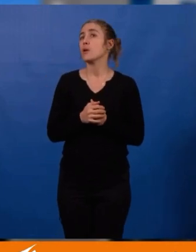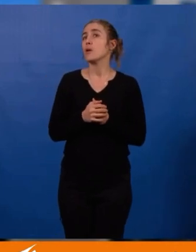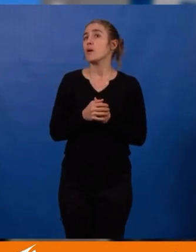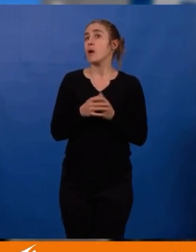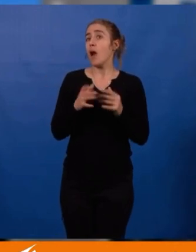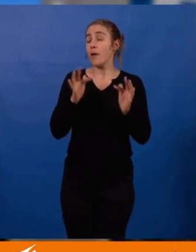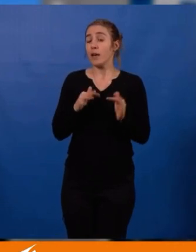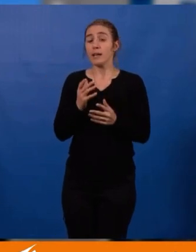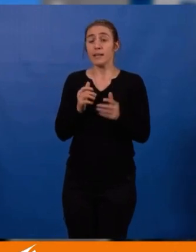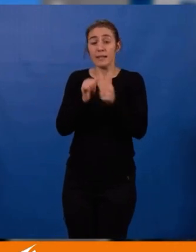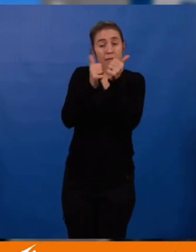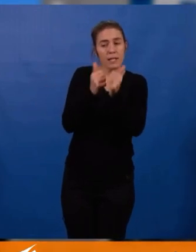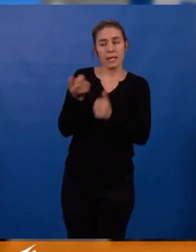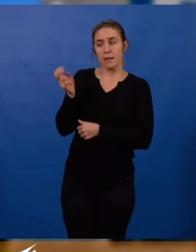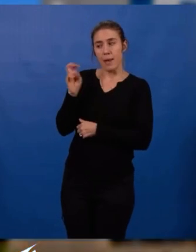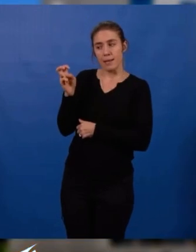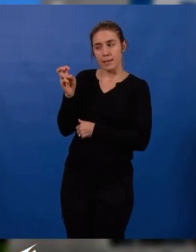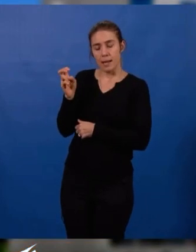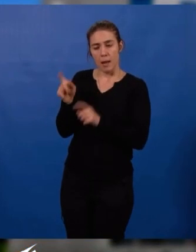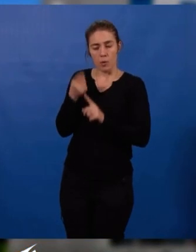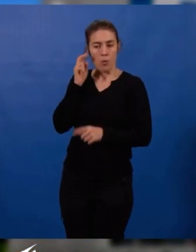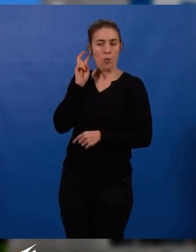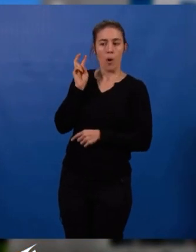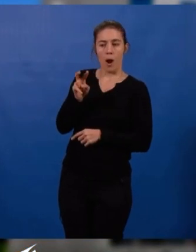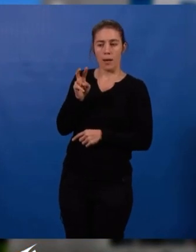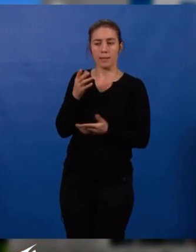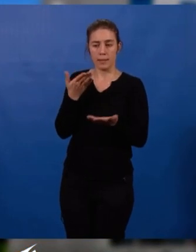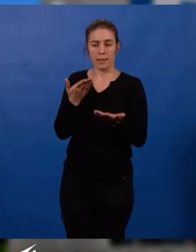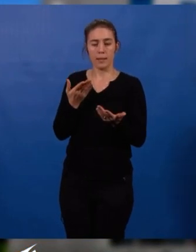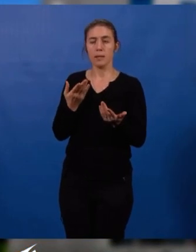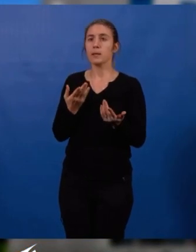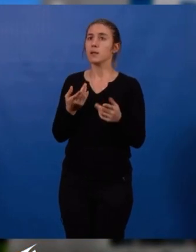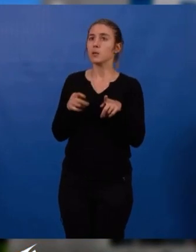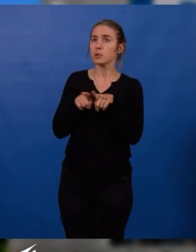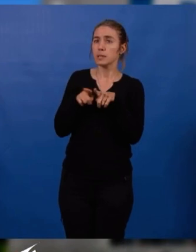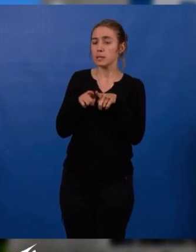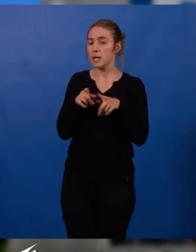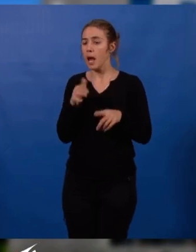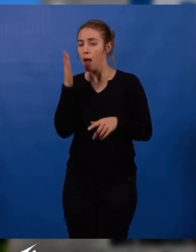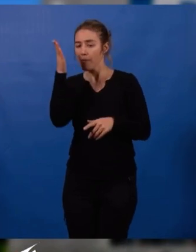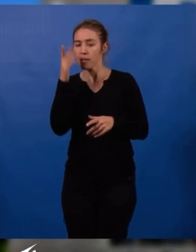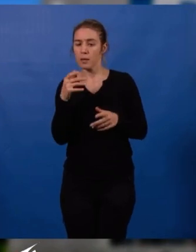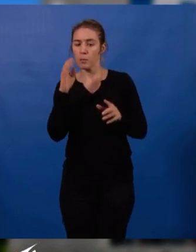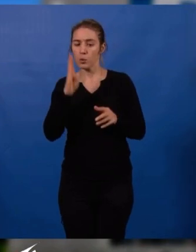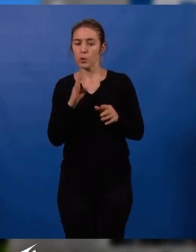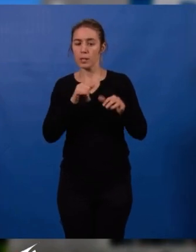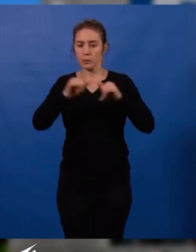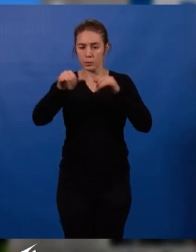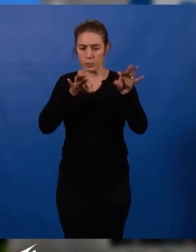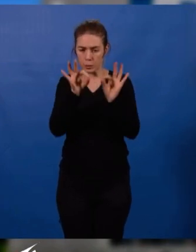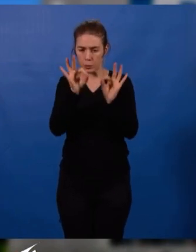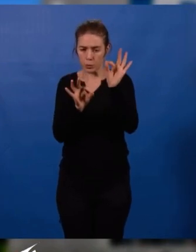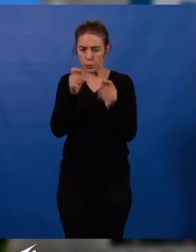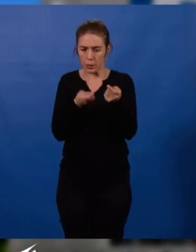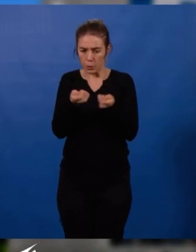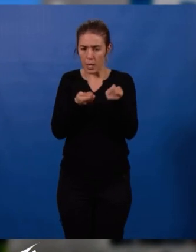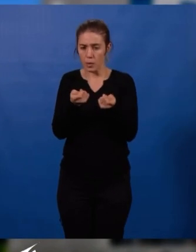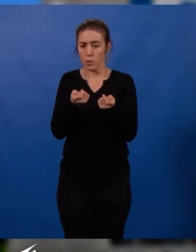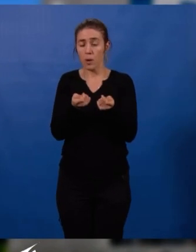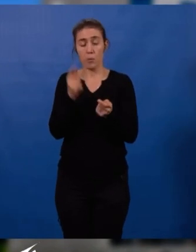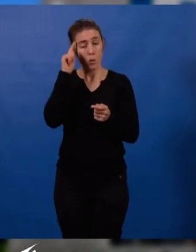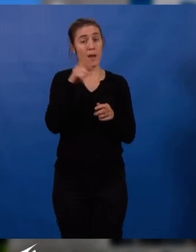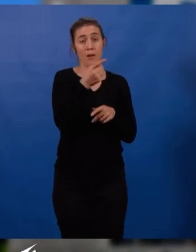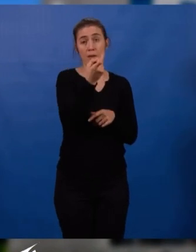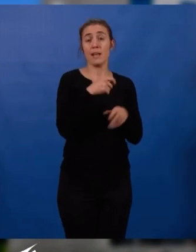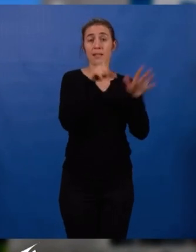enjeux climatiques. Il perçoit avec lucidité l'inévitable régulation du trafic aérien, qui représente 7% de notre empreinte